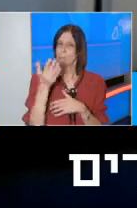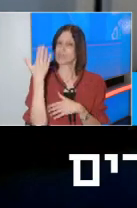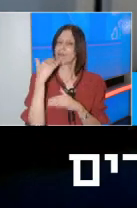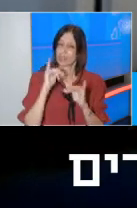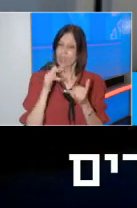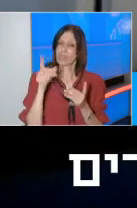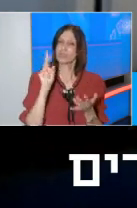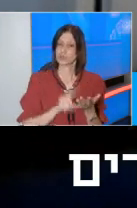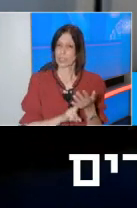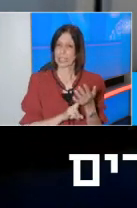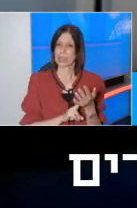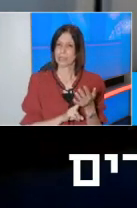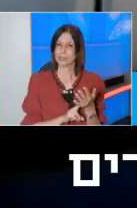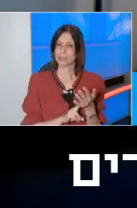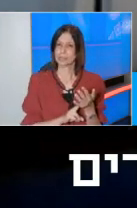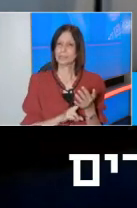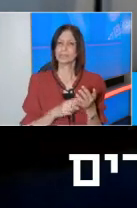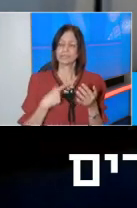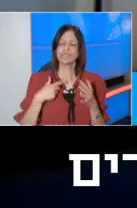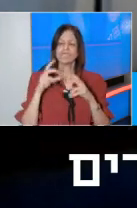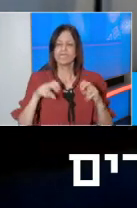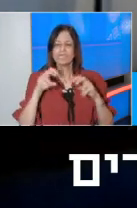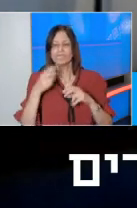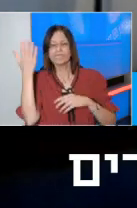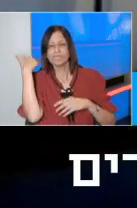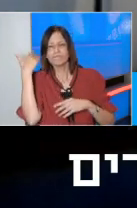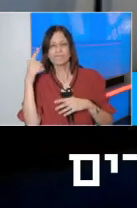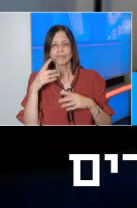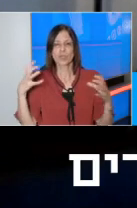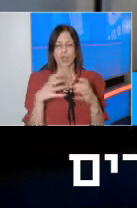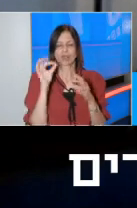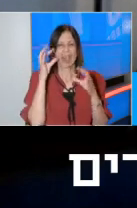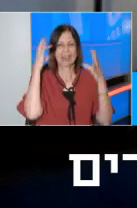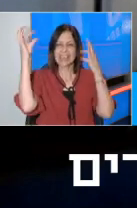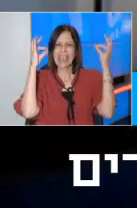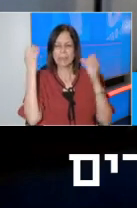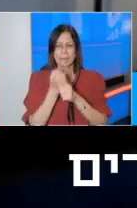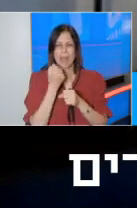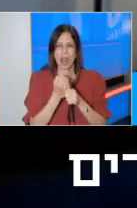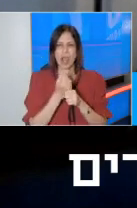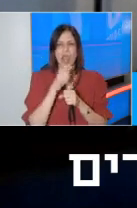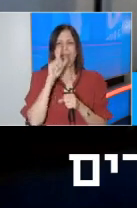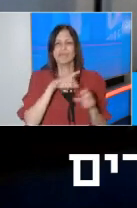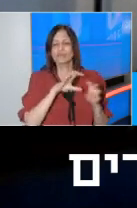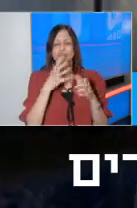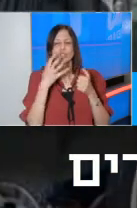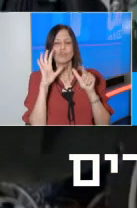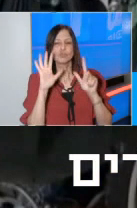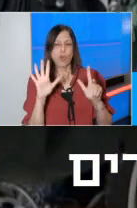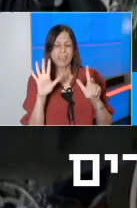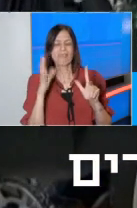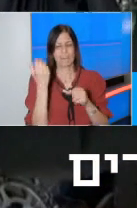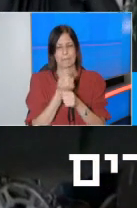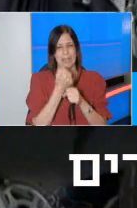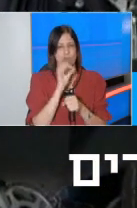דקת, נכון, נכון. אני חקרתי בזמנו את התנועה האינדיאנית שפעלה משנת 1968, והפעילות